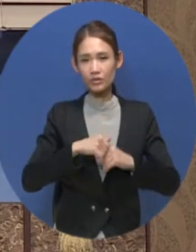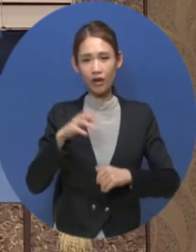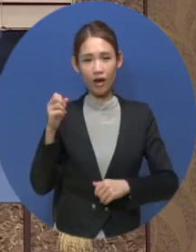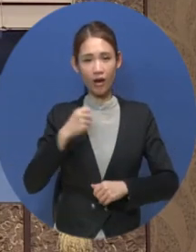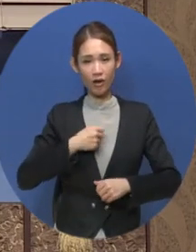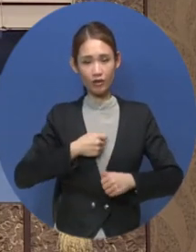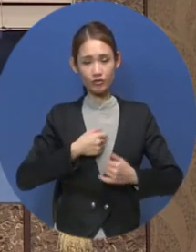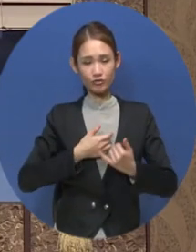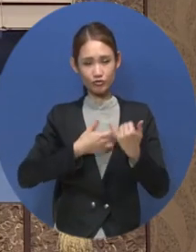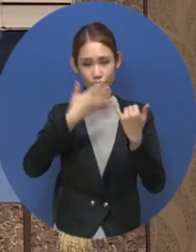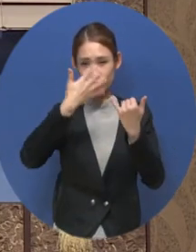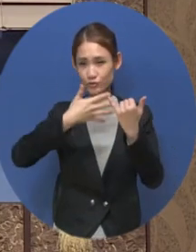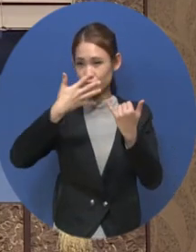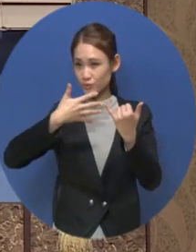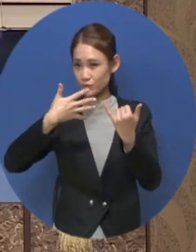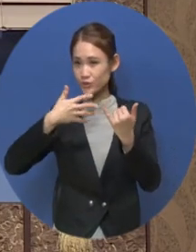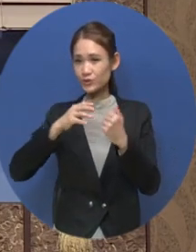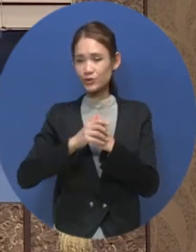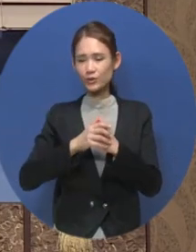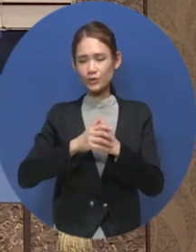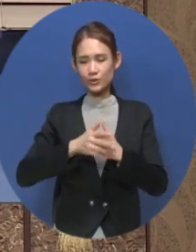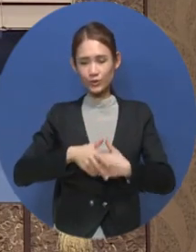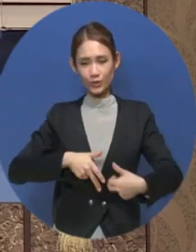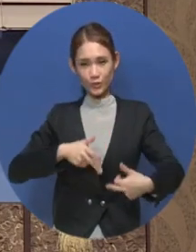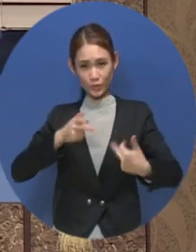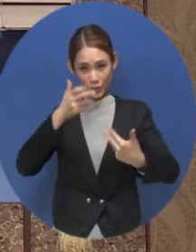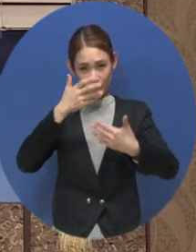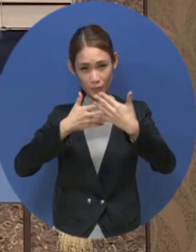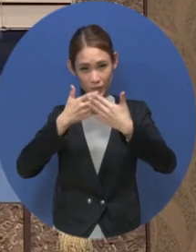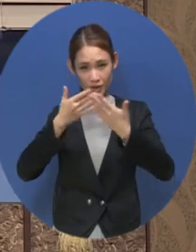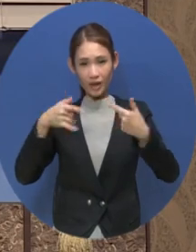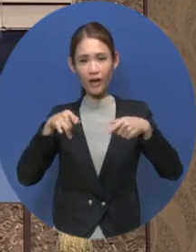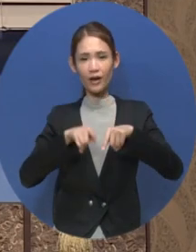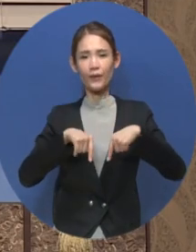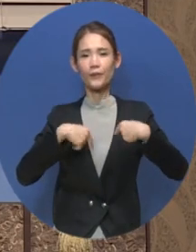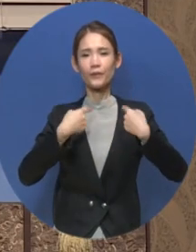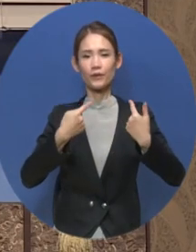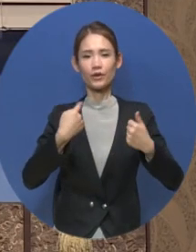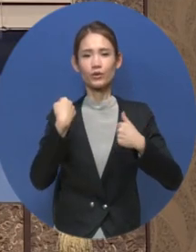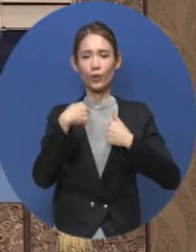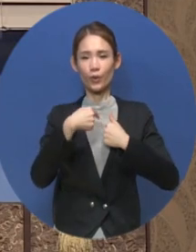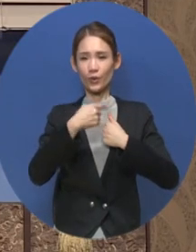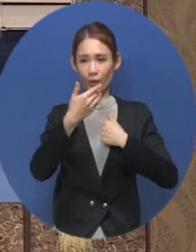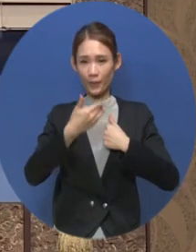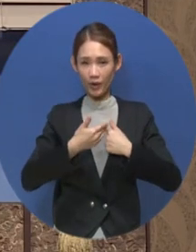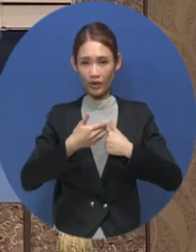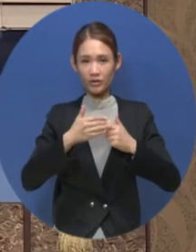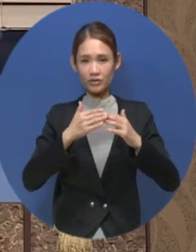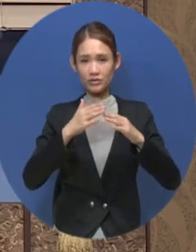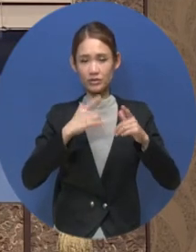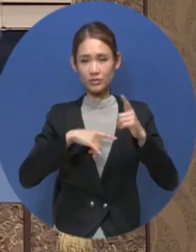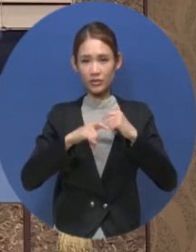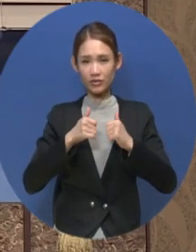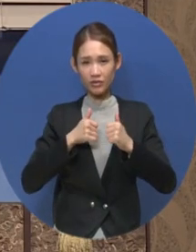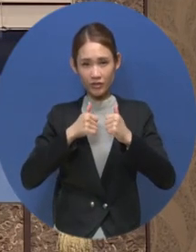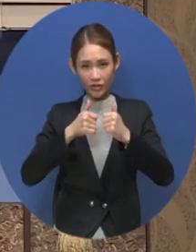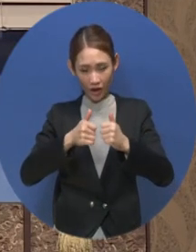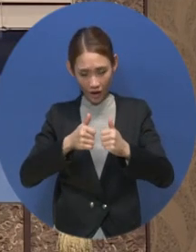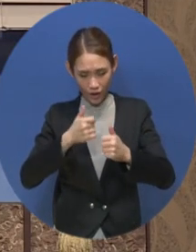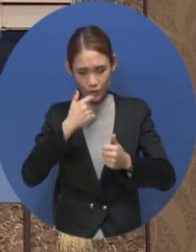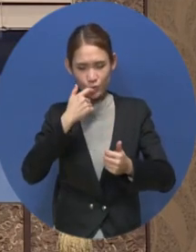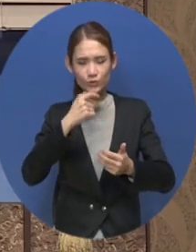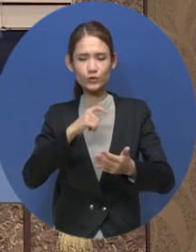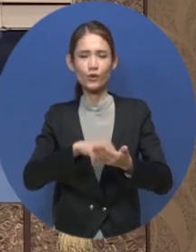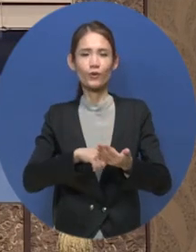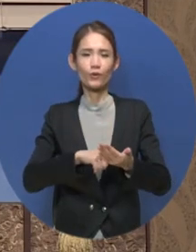그냥 뭐 유튜브로 또는 동영상으로 비대면 프로그램으로 해서 그걸 받을 수 있으니까 집에서 네. 따라하기를 많이 하게 되고